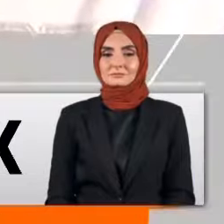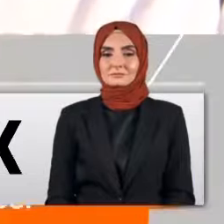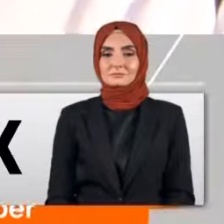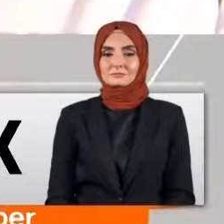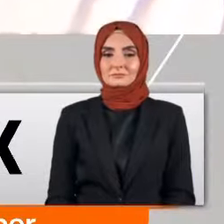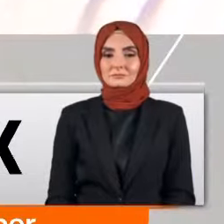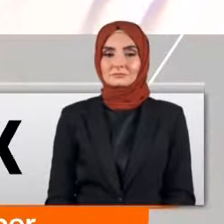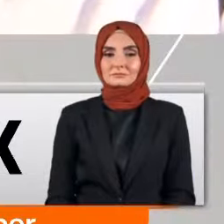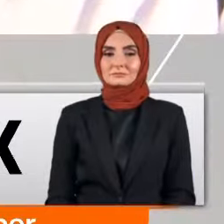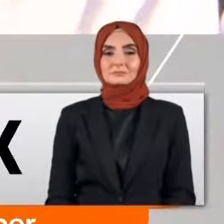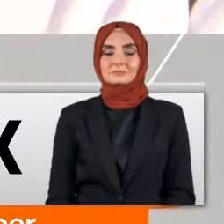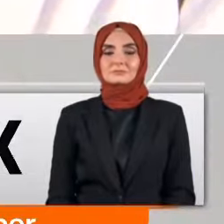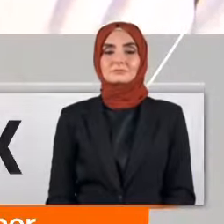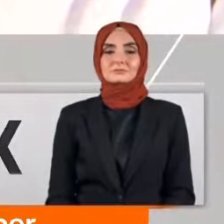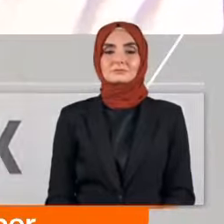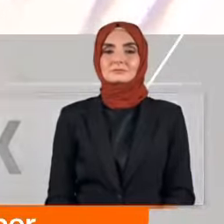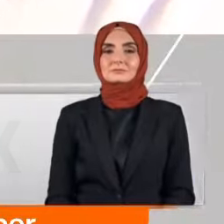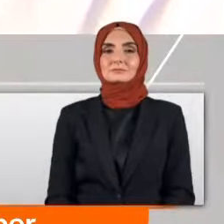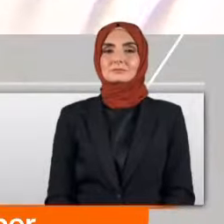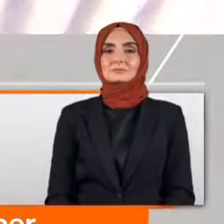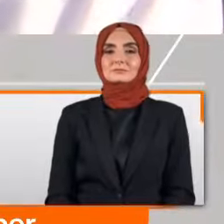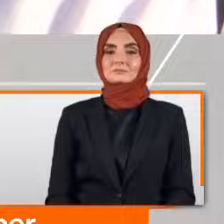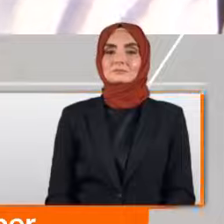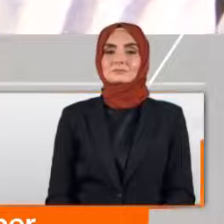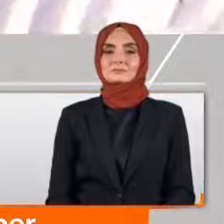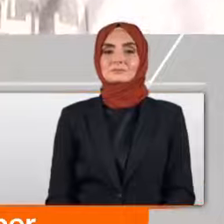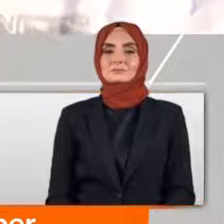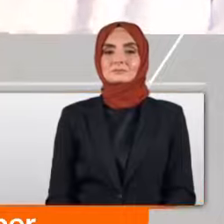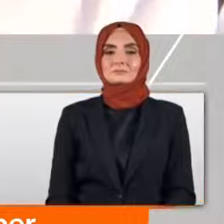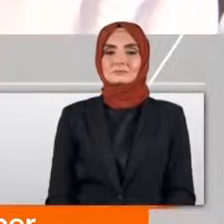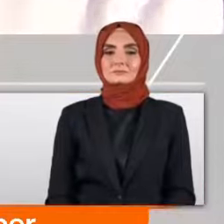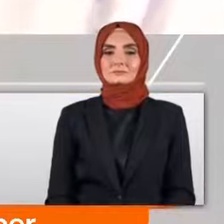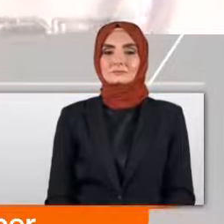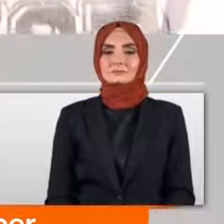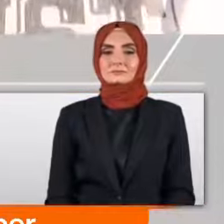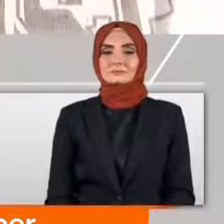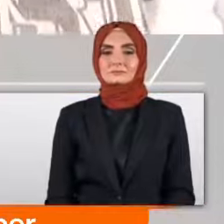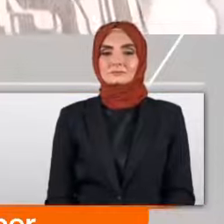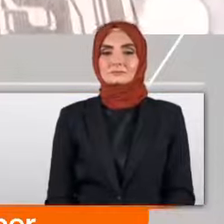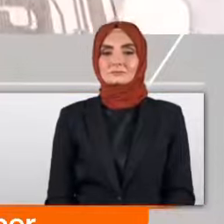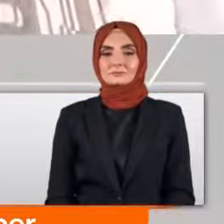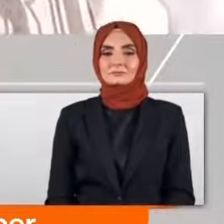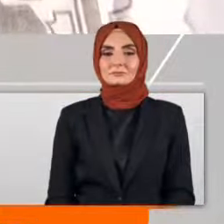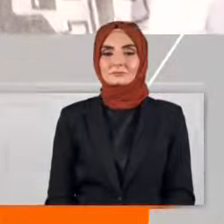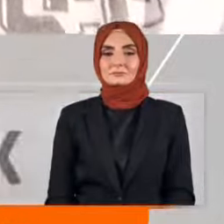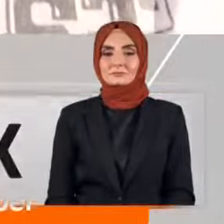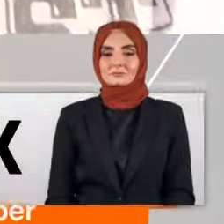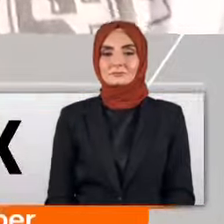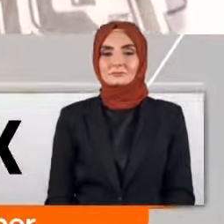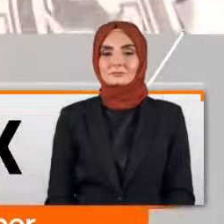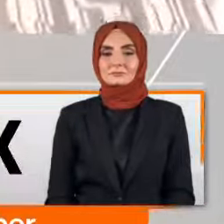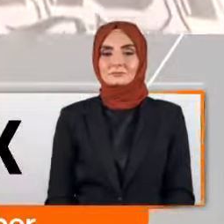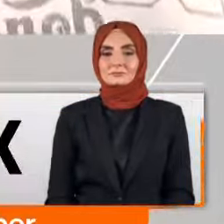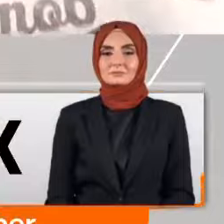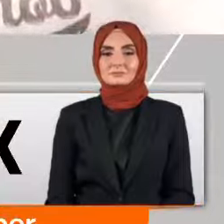Deprem zamanında arama kurtarma ekibine yardım edecek kendisi. Mükemmel. Zaten milli bir gurur söz konusu ama aynı zamanda hani adalarda